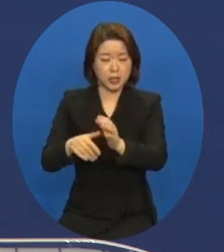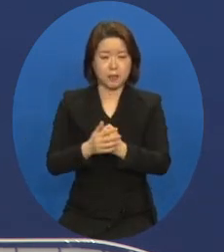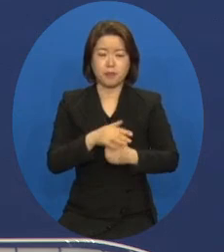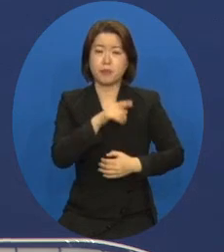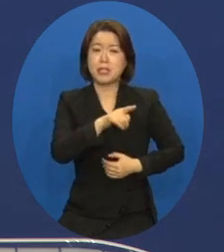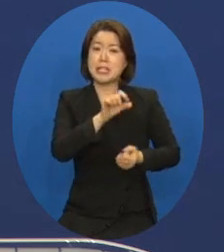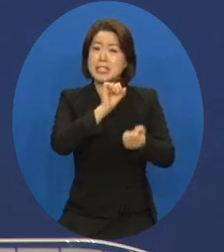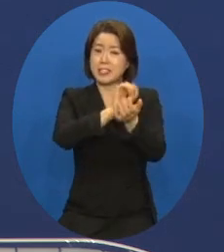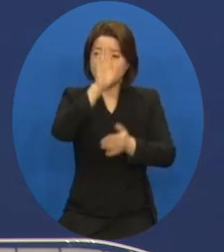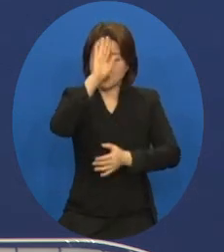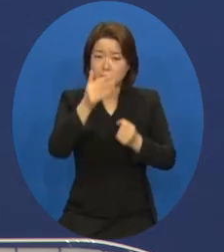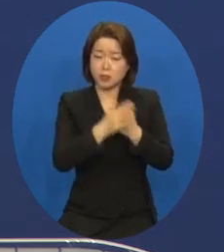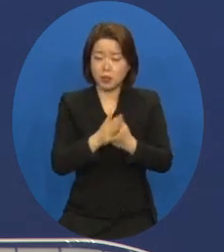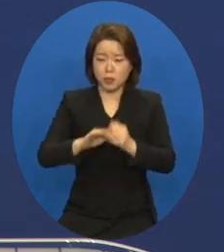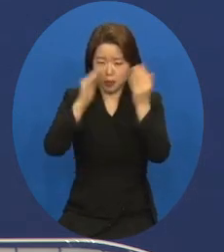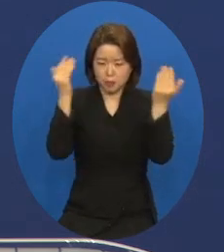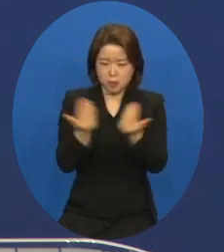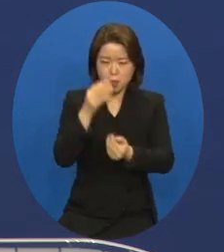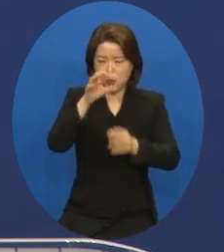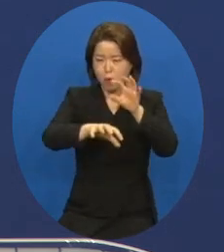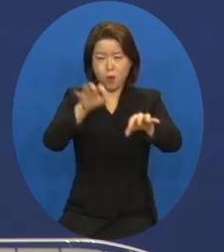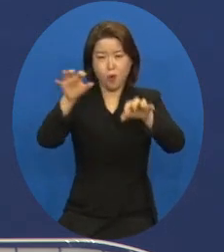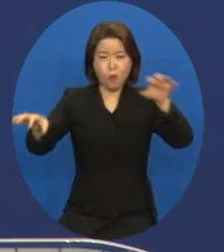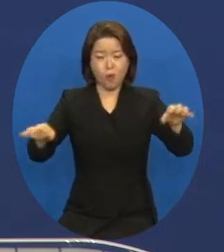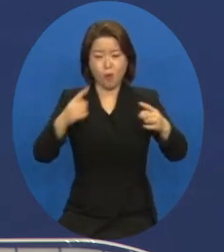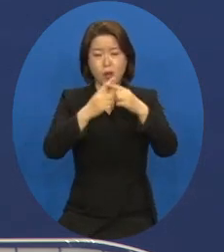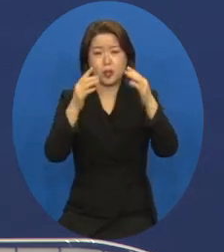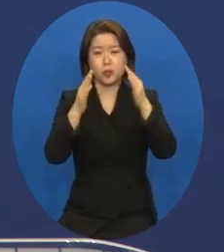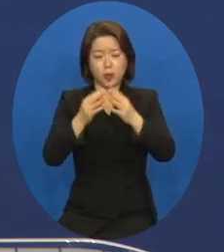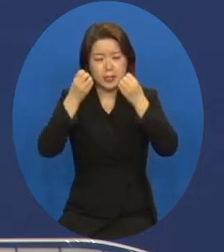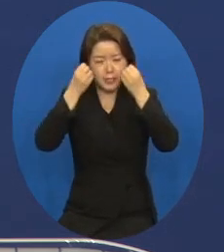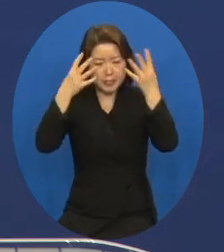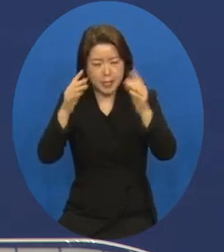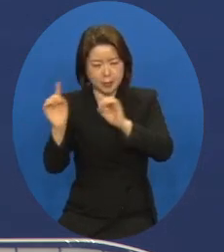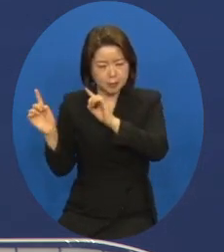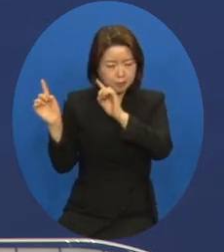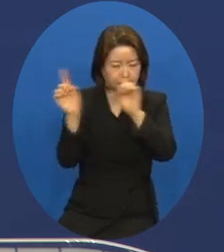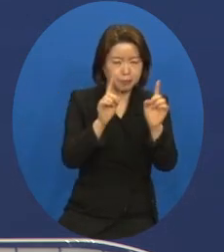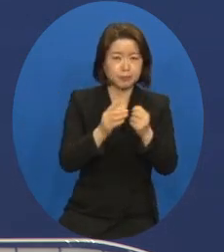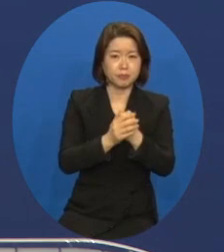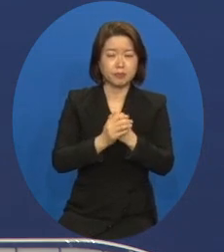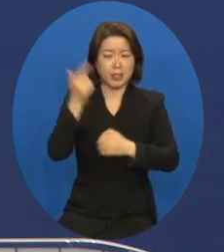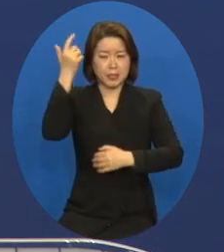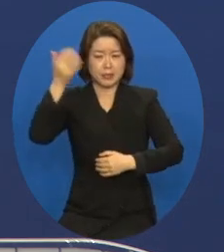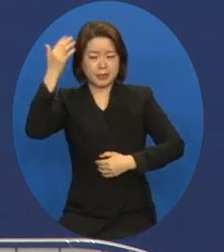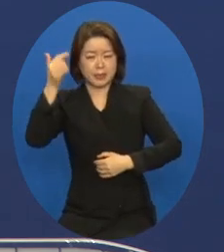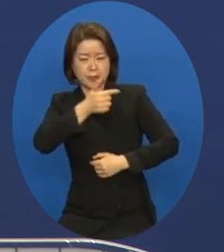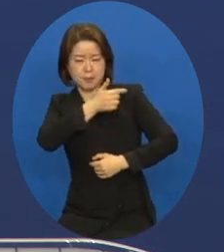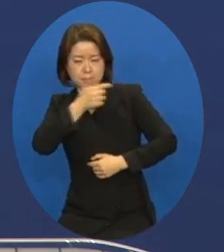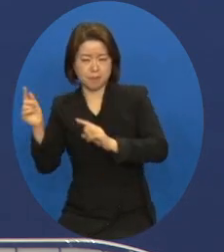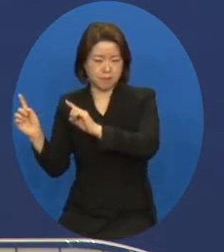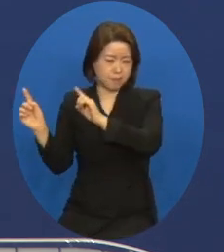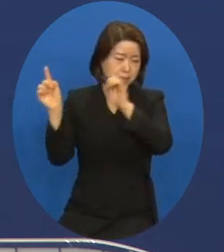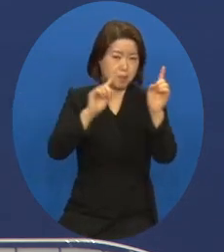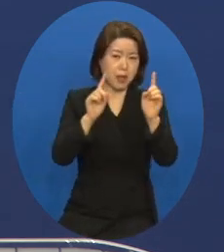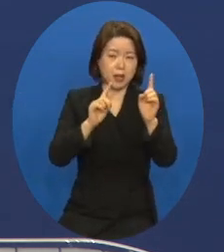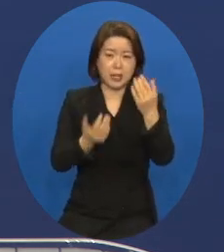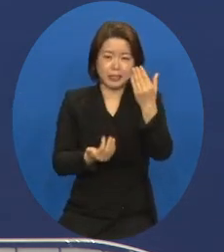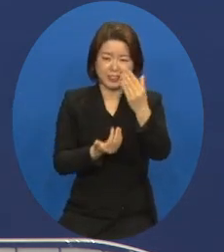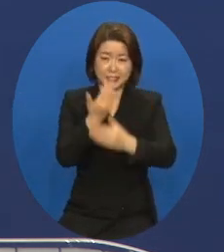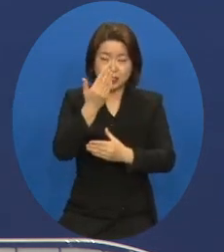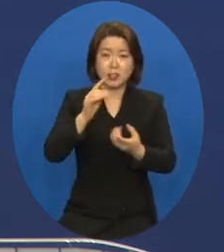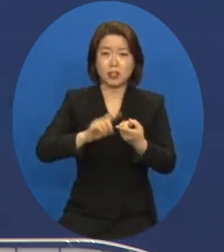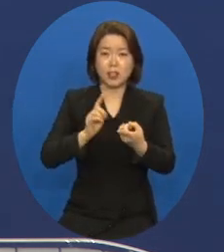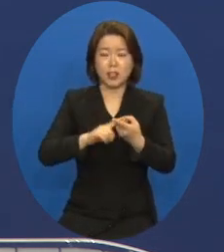전 세계 교회의 새로운 갱신이 영적인 때 각성이 일어나게 될 것에 대한